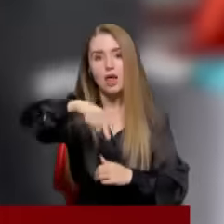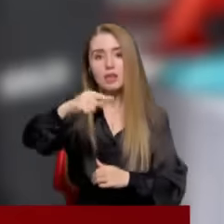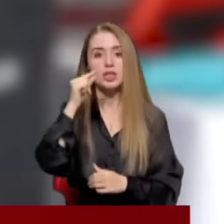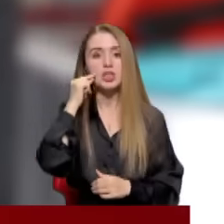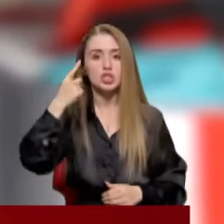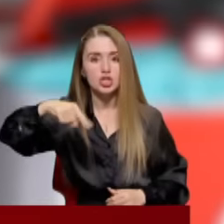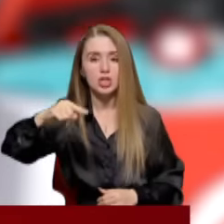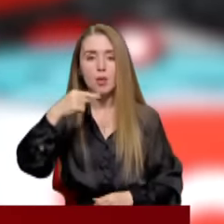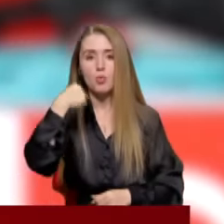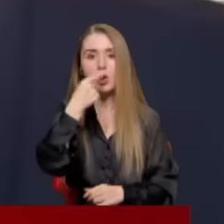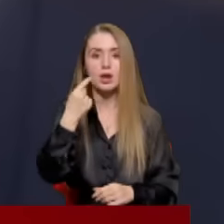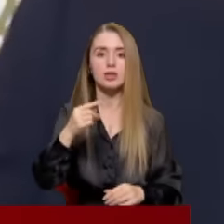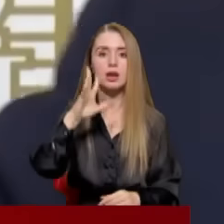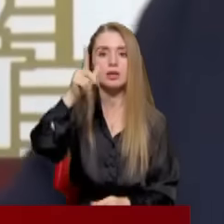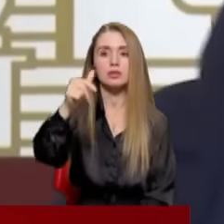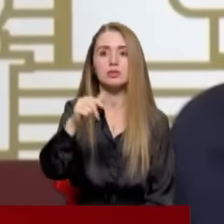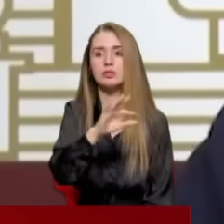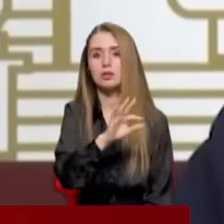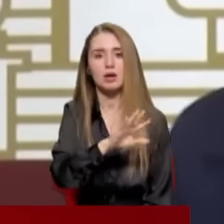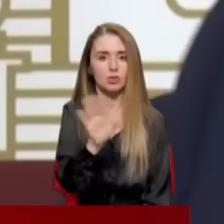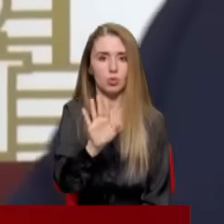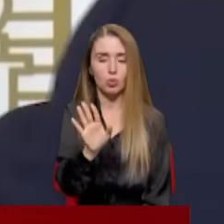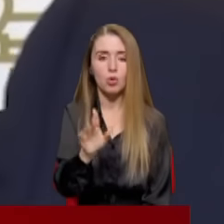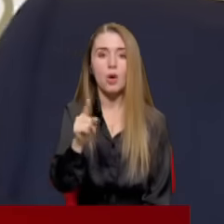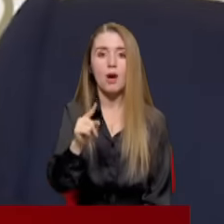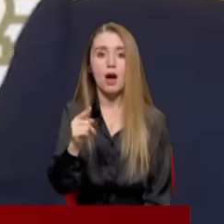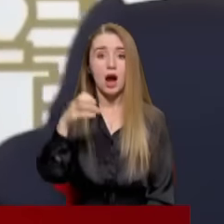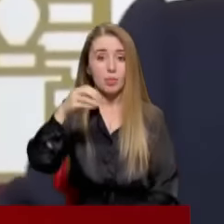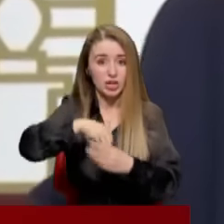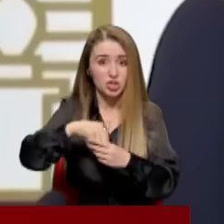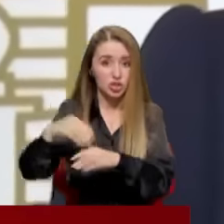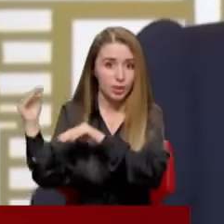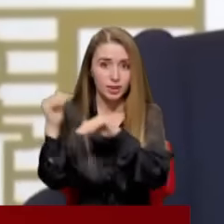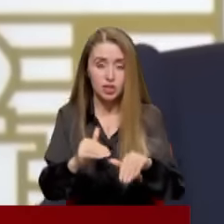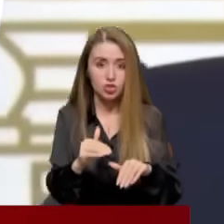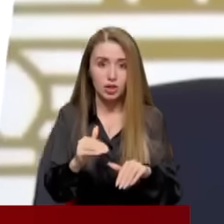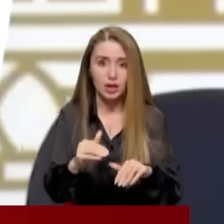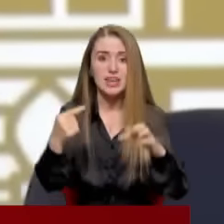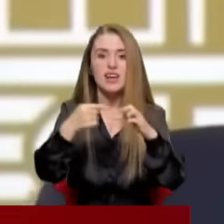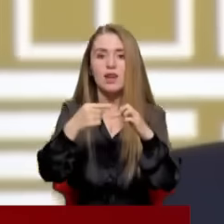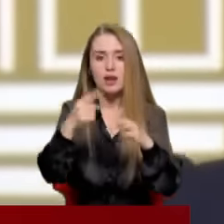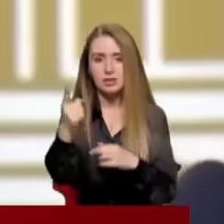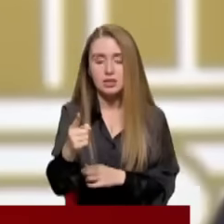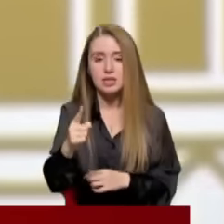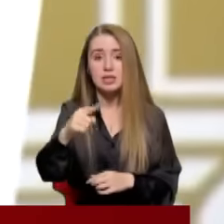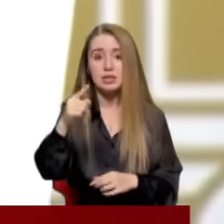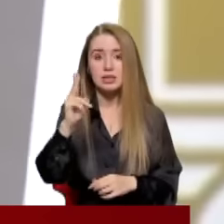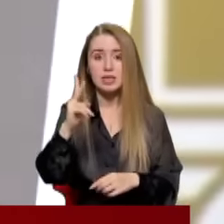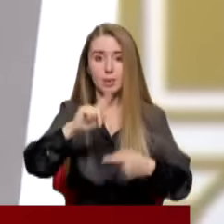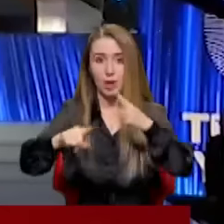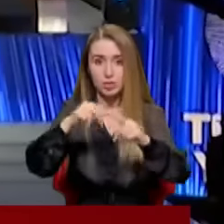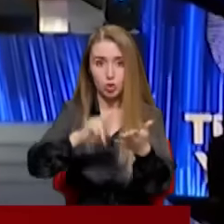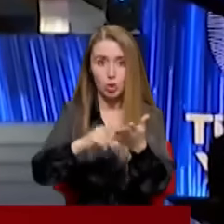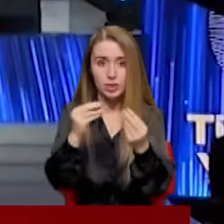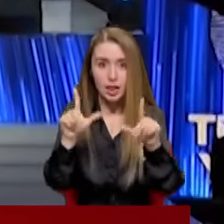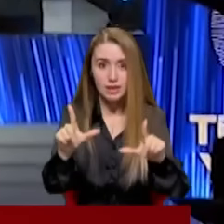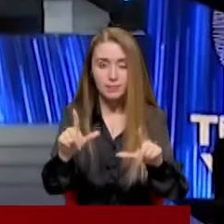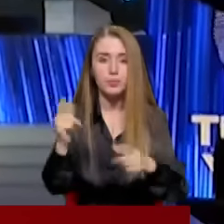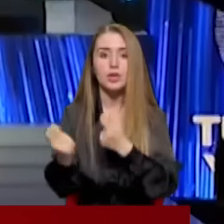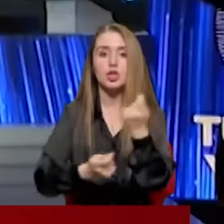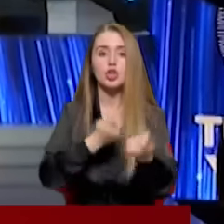kişi mülakattan geçemedi. Nereden referans getireceklerdi? AK Parti'den mi getireceklerdi? Ne yani, sadece sizin partinize mi olacaklardı?